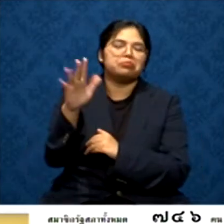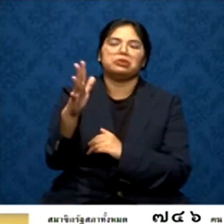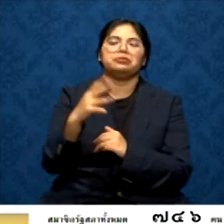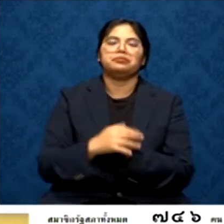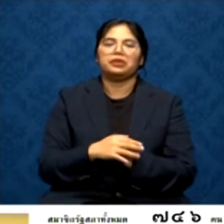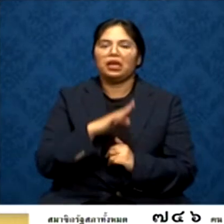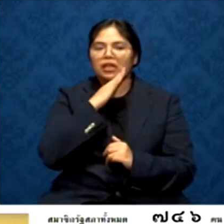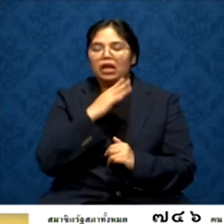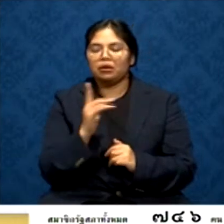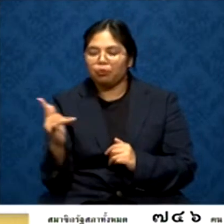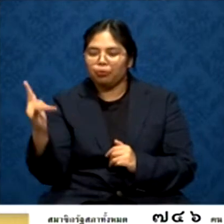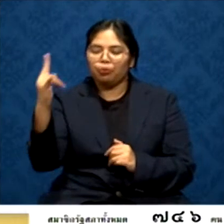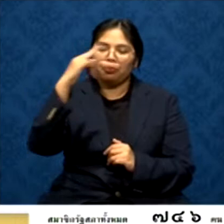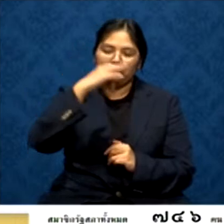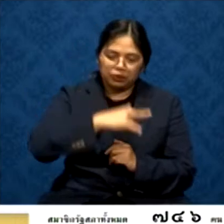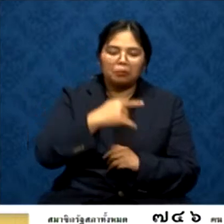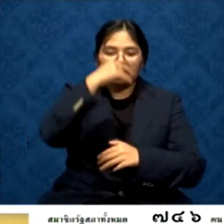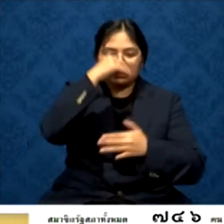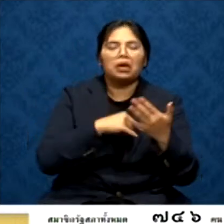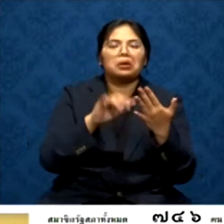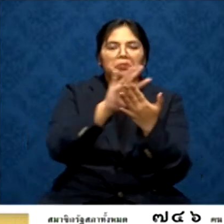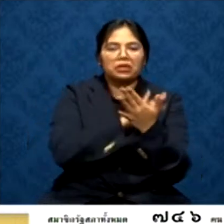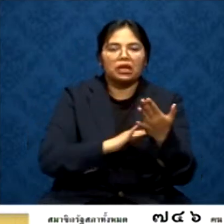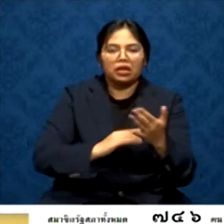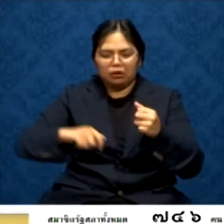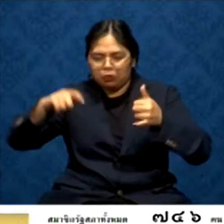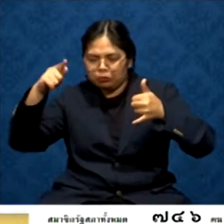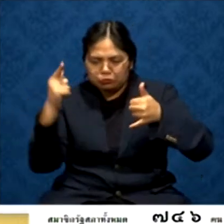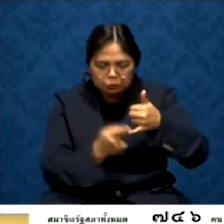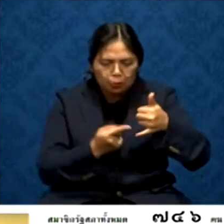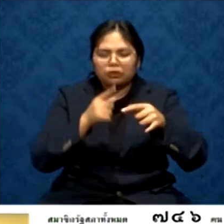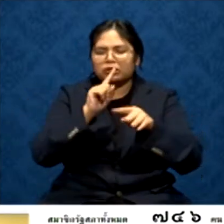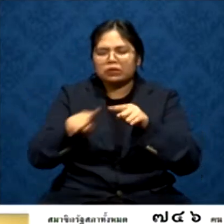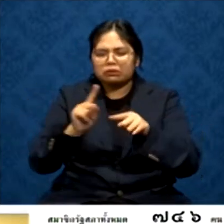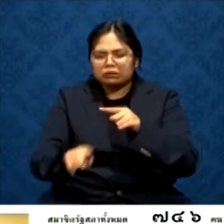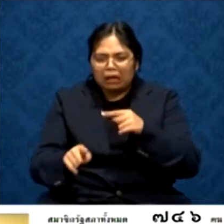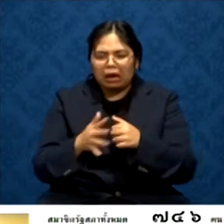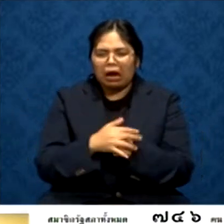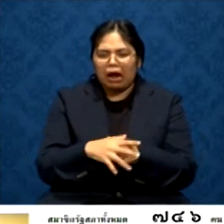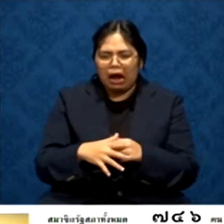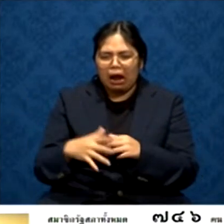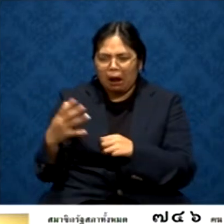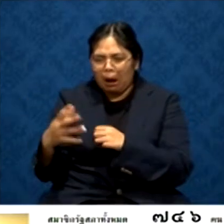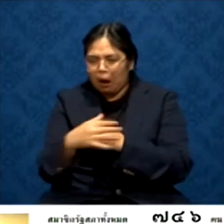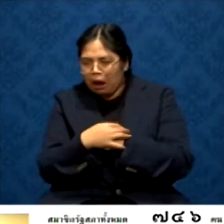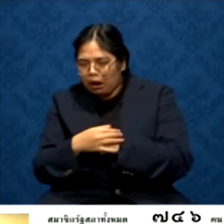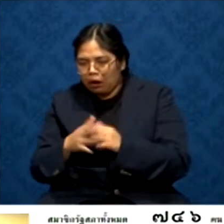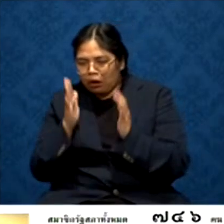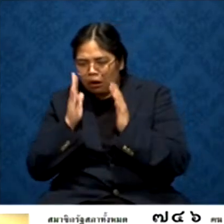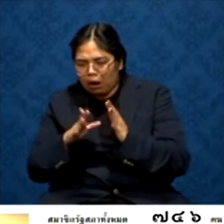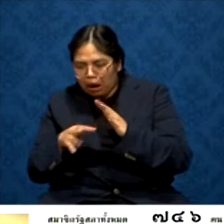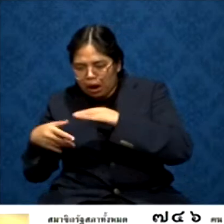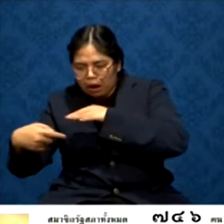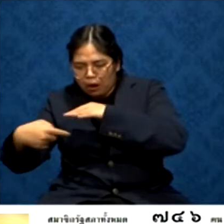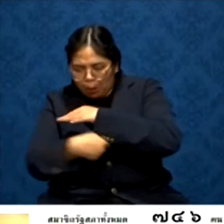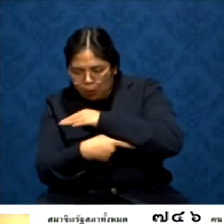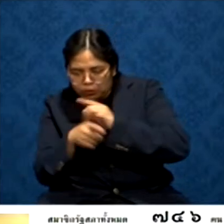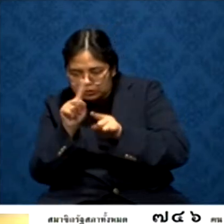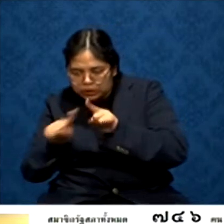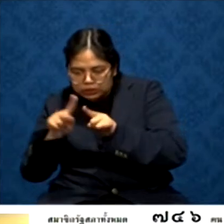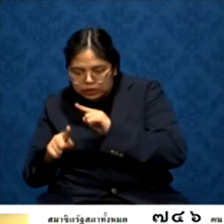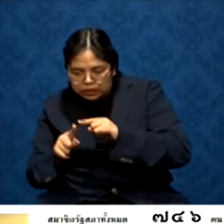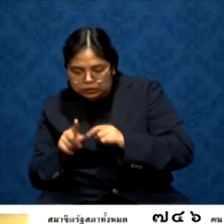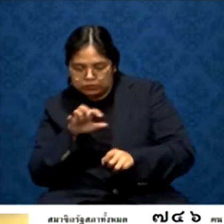มาประเทศไทยก็อาจถูกลงโทษถูกอำนาจมืดเล่นงานขึ้นอยู่กับโชคชะตาฟ้าลิขิตผ